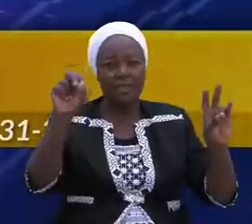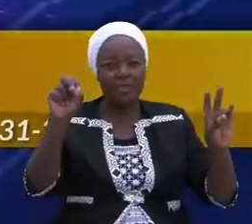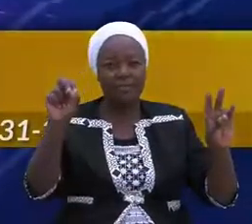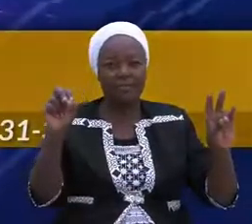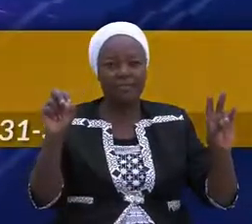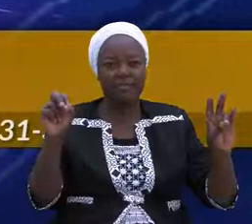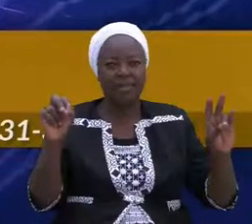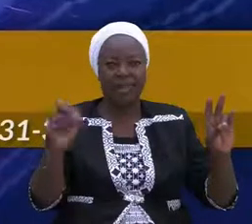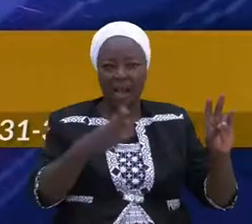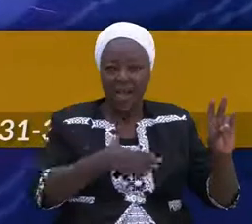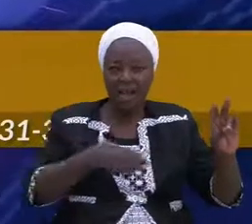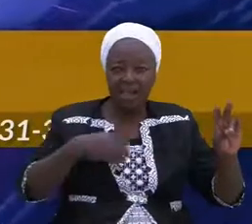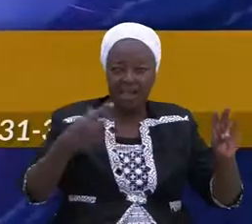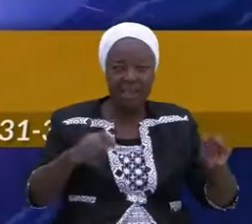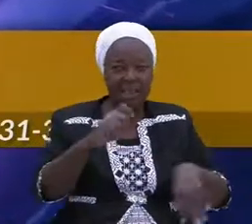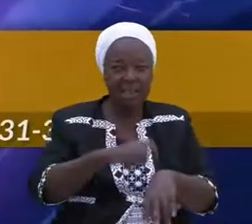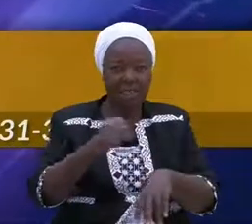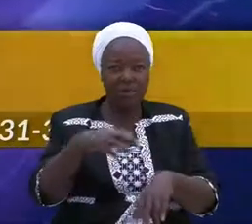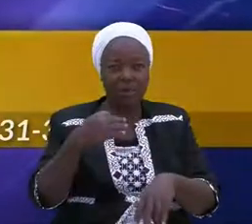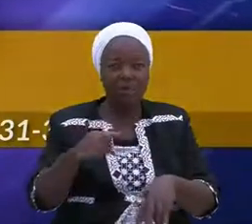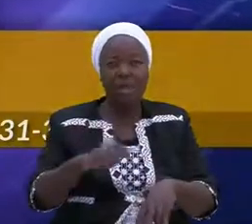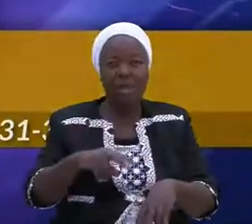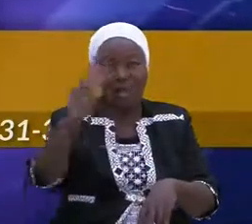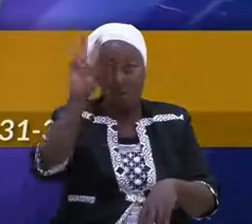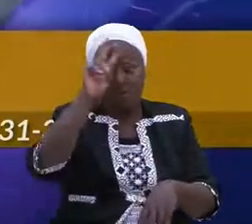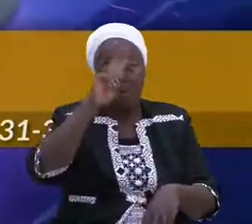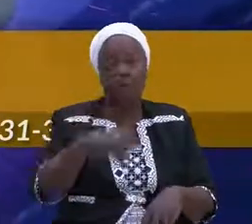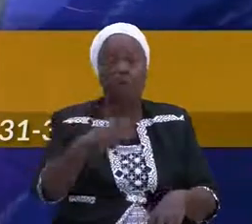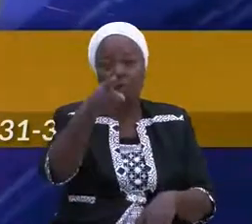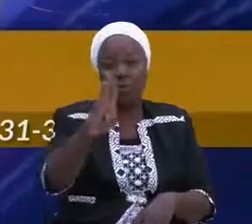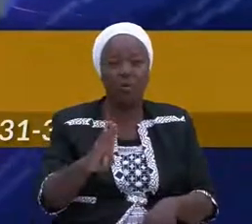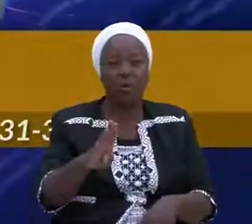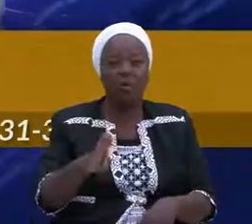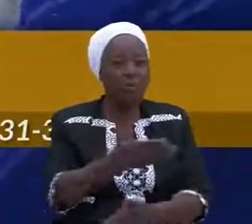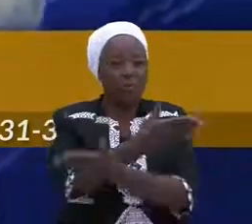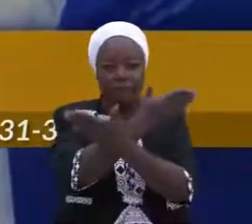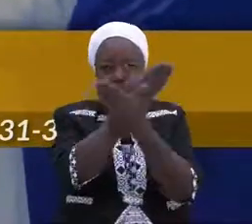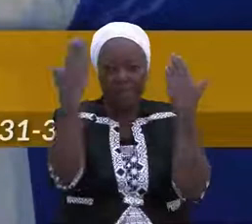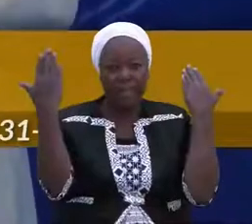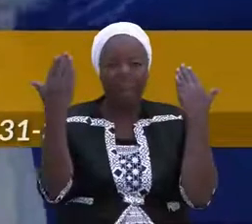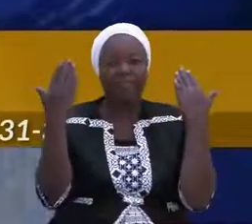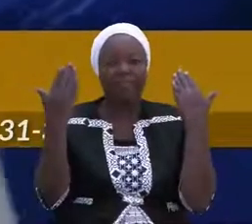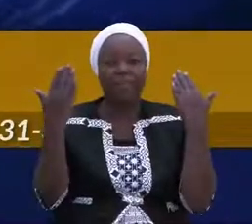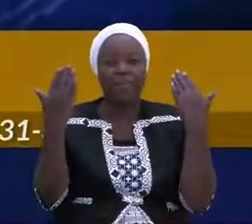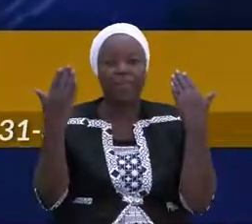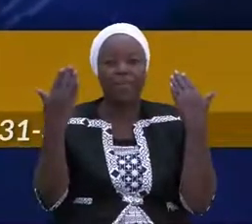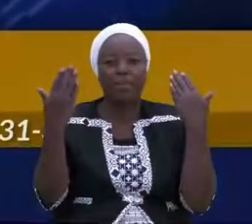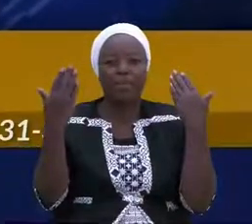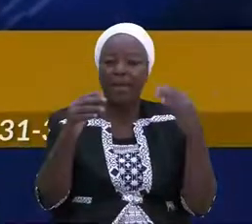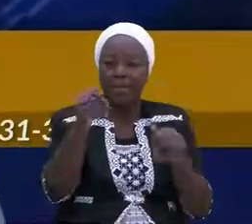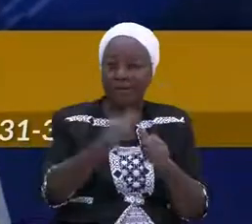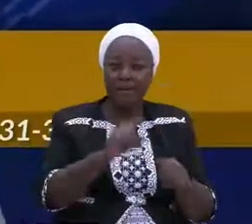Verset 30. Dieu, sans tenir compte des temps d'ignorance, annonce maintenant.